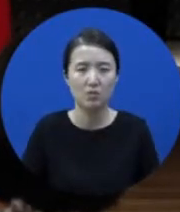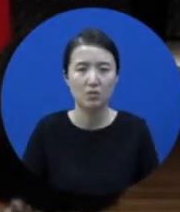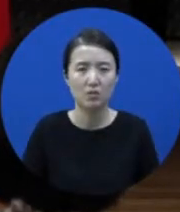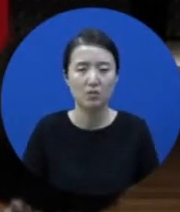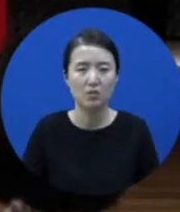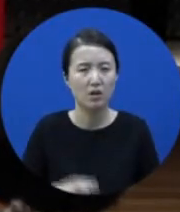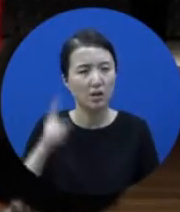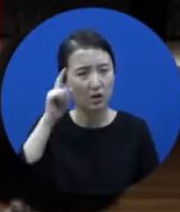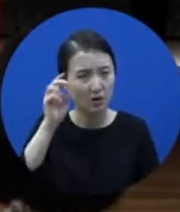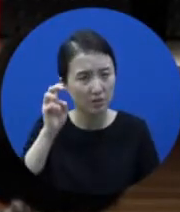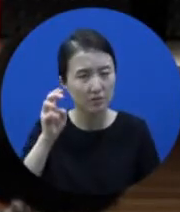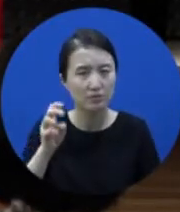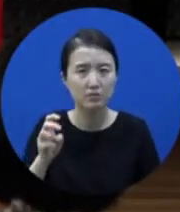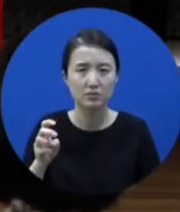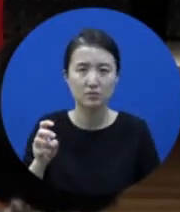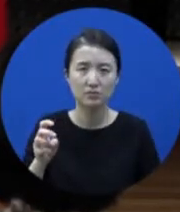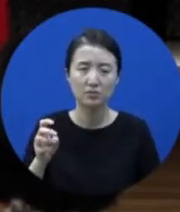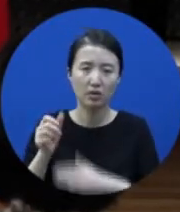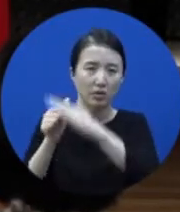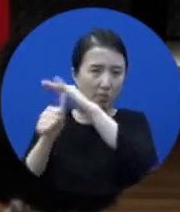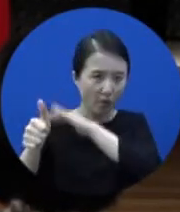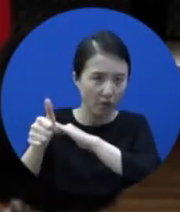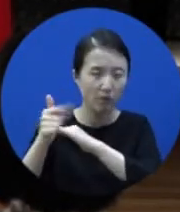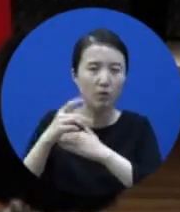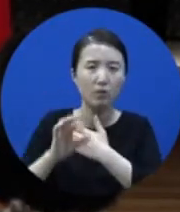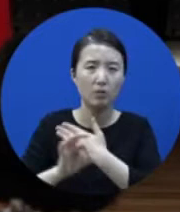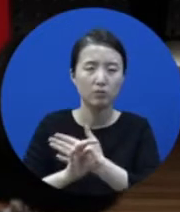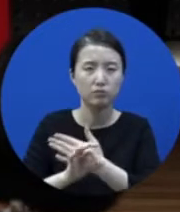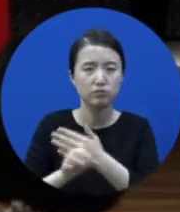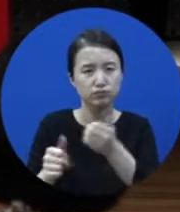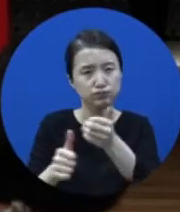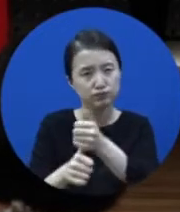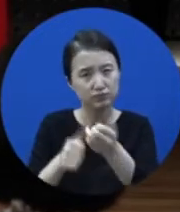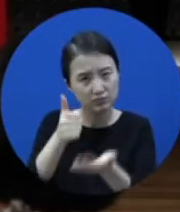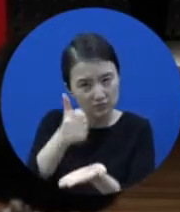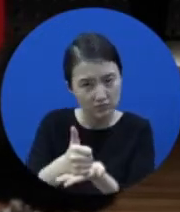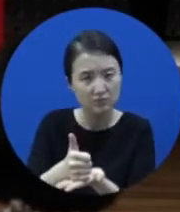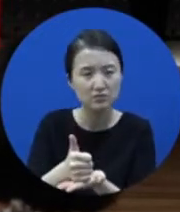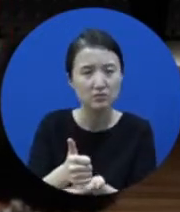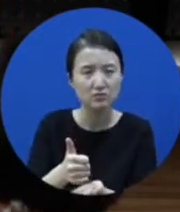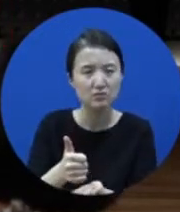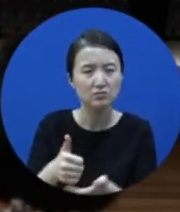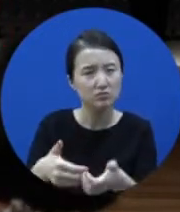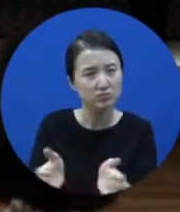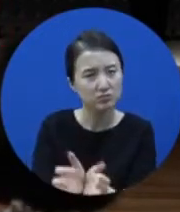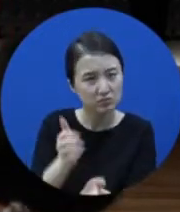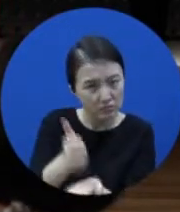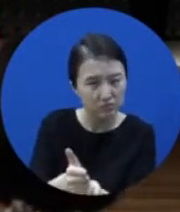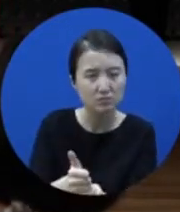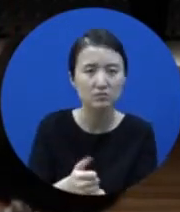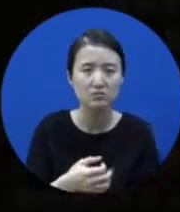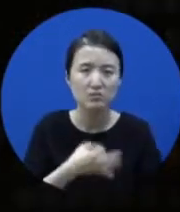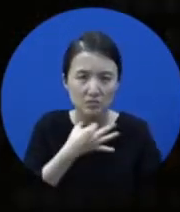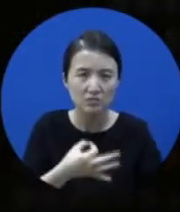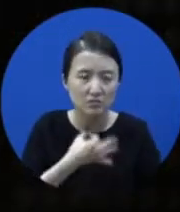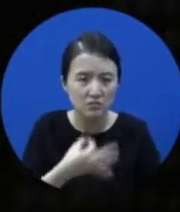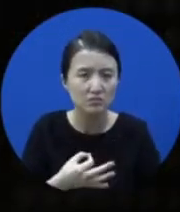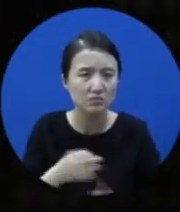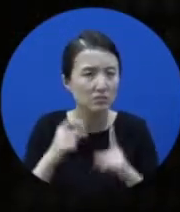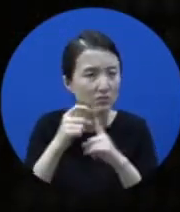그런 대표님이나 아니면 부장님의 목소리에 발음에 문제가 있지 않았을까 하는 생각을 저는 하게 됩니다. 그래서